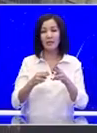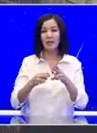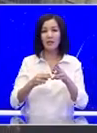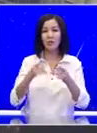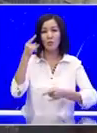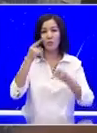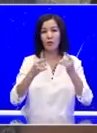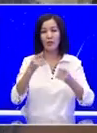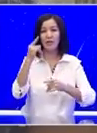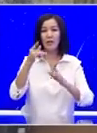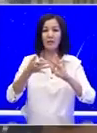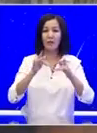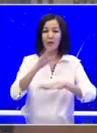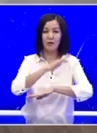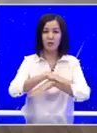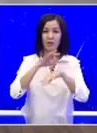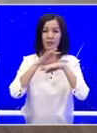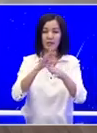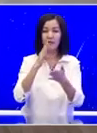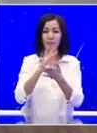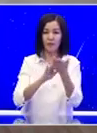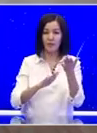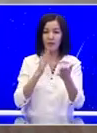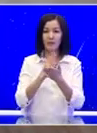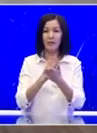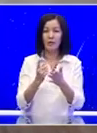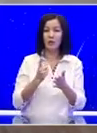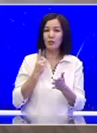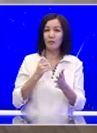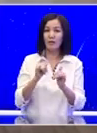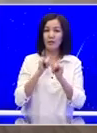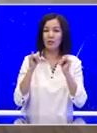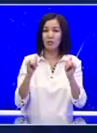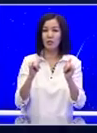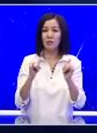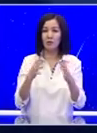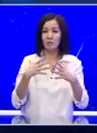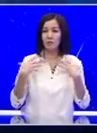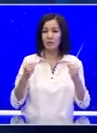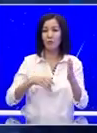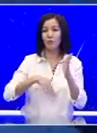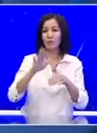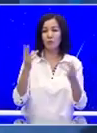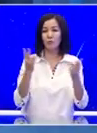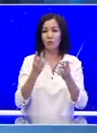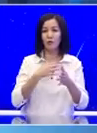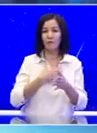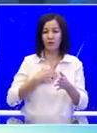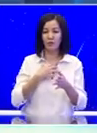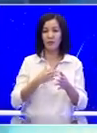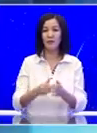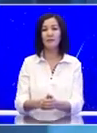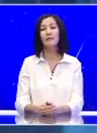жалғаса бермек. Ең бастысы спорттық бапты жоғалтпай шеберлікті шыңдай беру қажет дейді бапкер. Жарқын Нұрланұлы, Надир Хамзин,